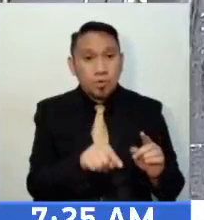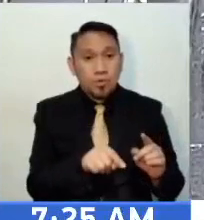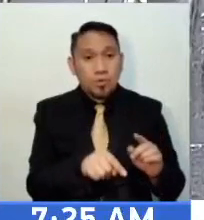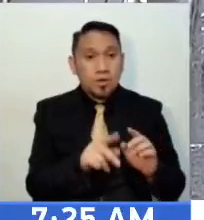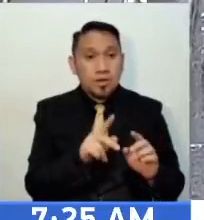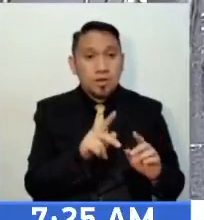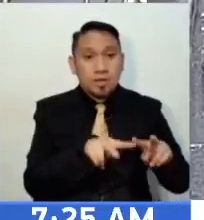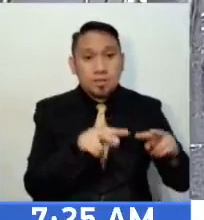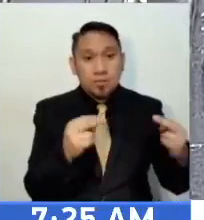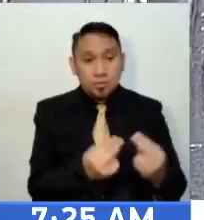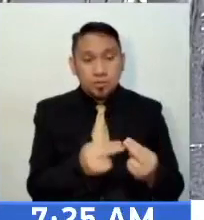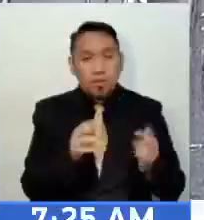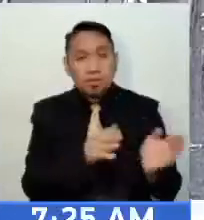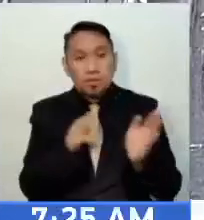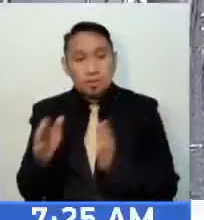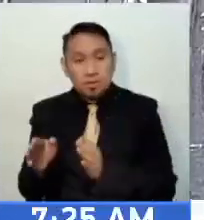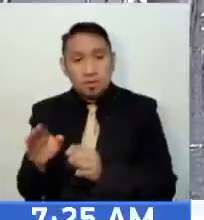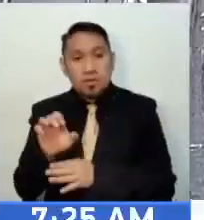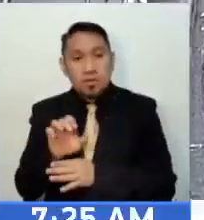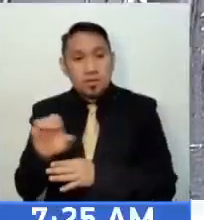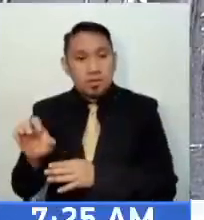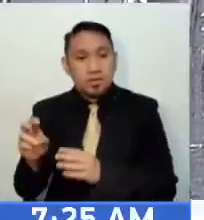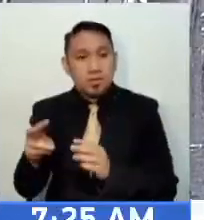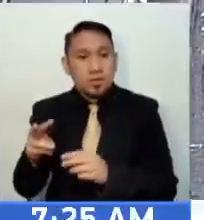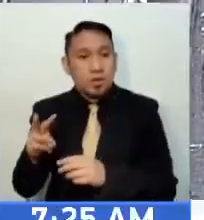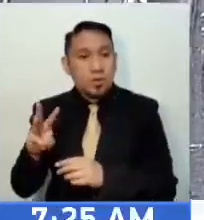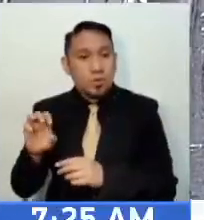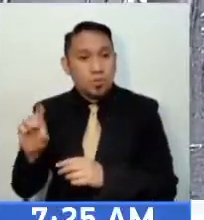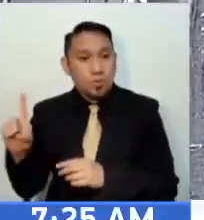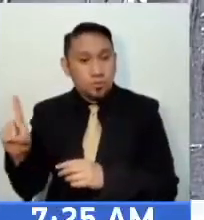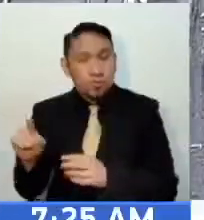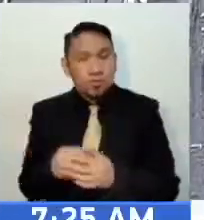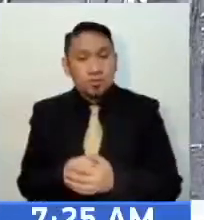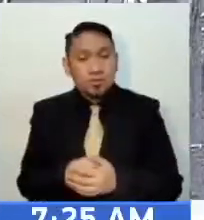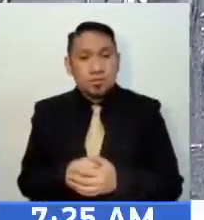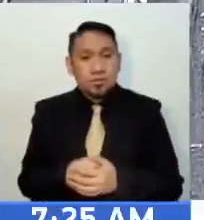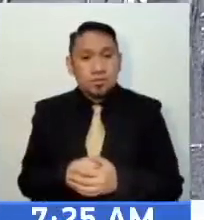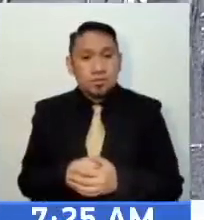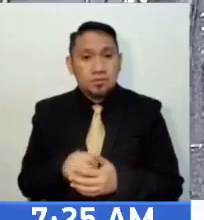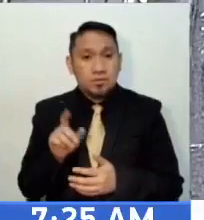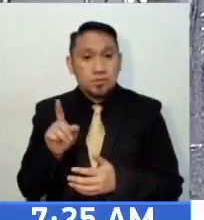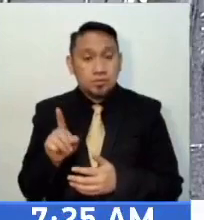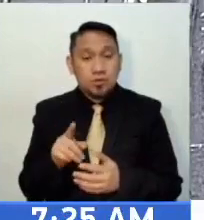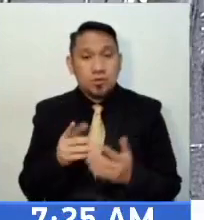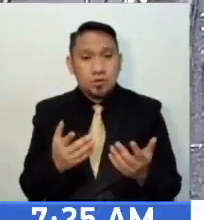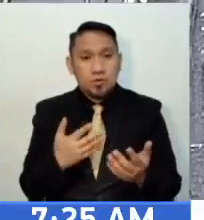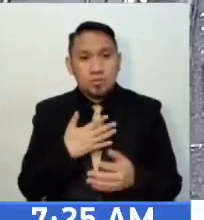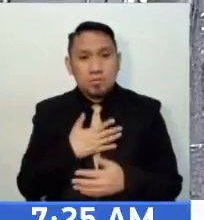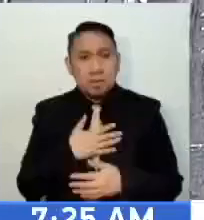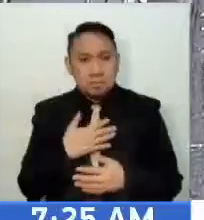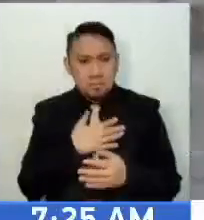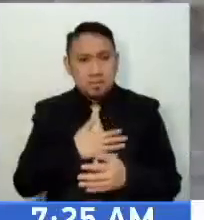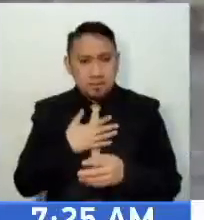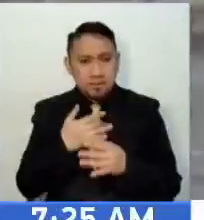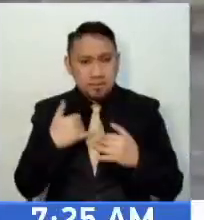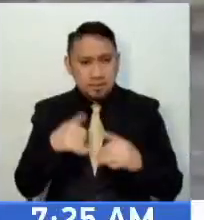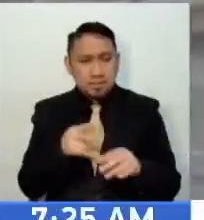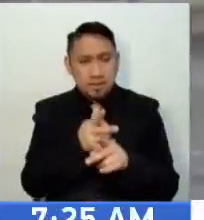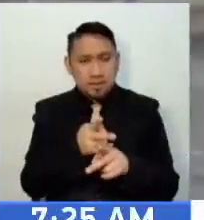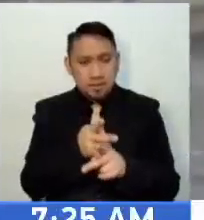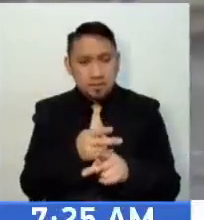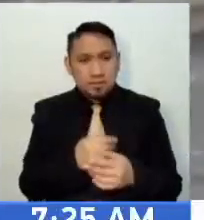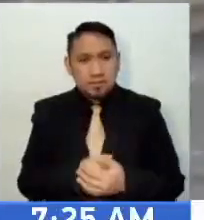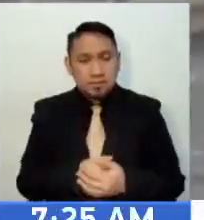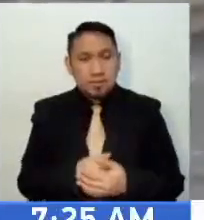mga kapuso kasi syempre dahil maluwag, baka talagang sobrang magiging mabilis ang ating pag-andar. Dito naman po sa EDSA Kamuning, pakita